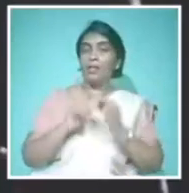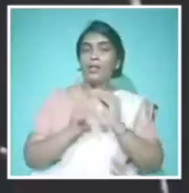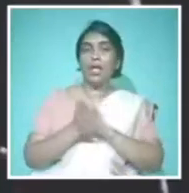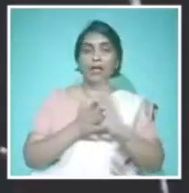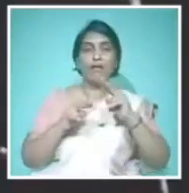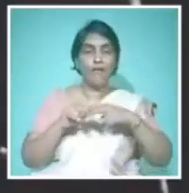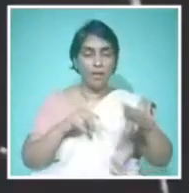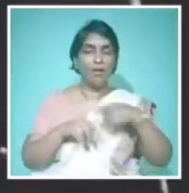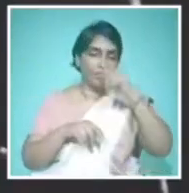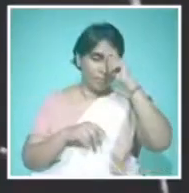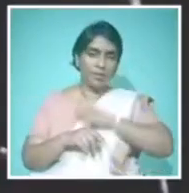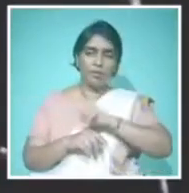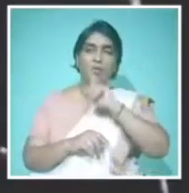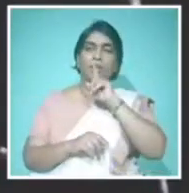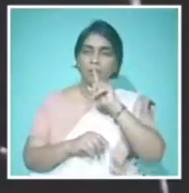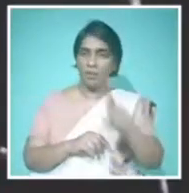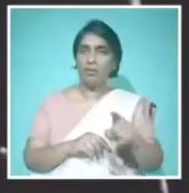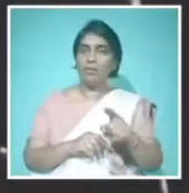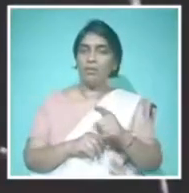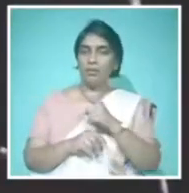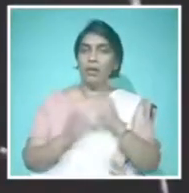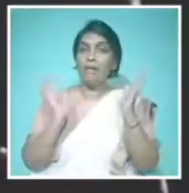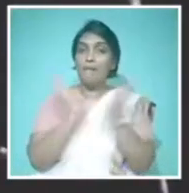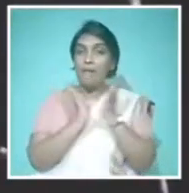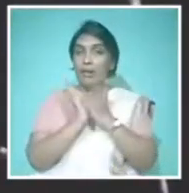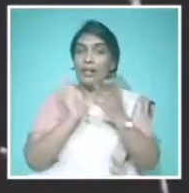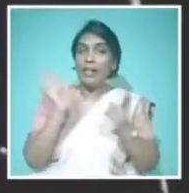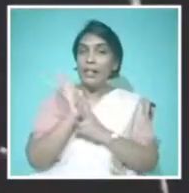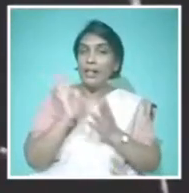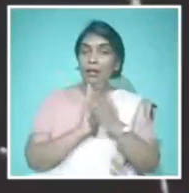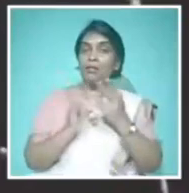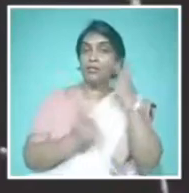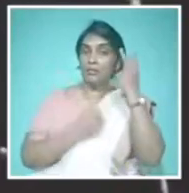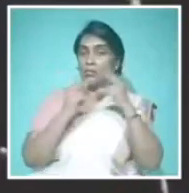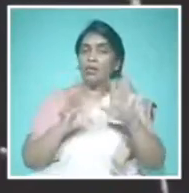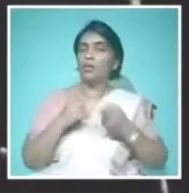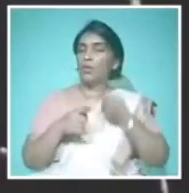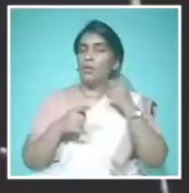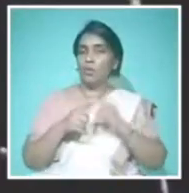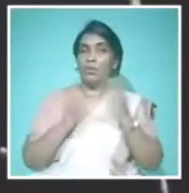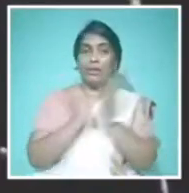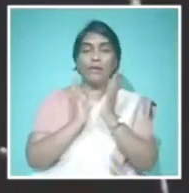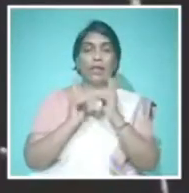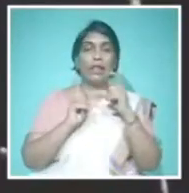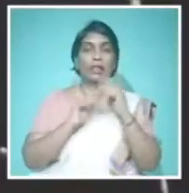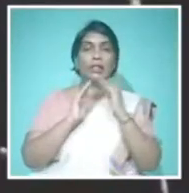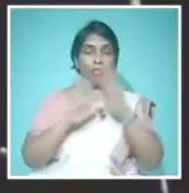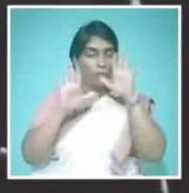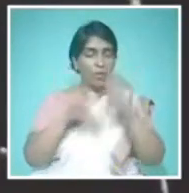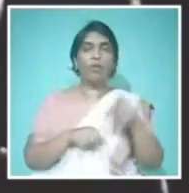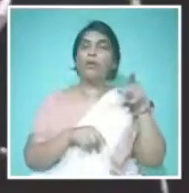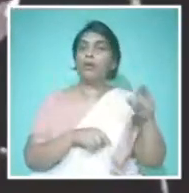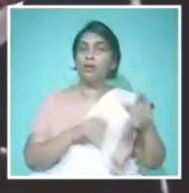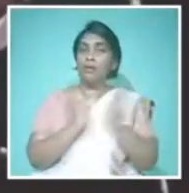ප්‍රනාන්දු මහත්මයාට අපි කී යෝජනා කරන්න කැමති වයිල්ඩ් ලයිෆ් ටුවරිසම් එක ඩිවලොප් කරන්න. අද උදාහරණයකට වනජීවි දෙපාර්තමේන්තුව සතුව